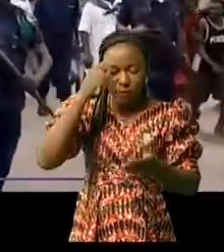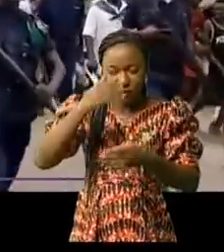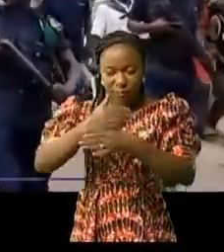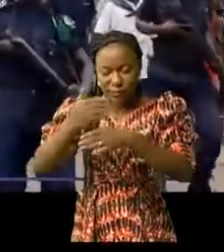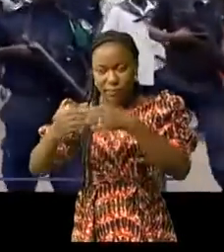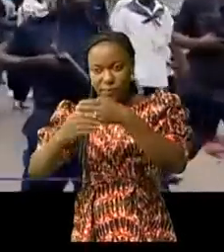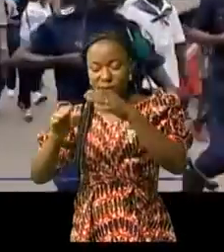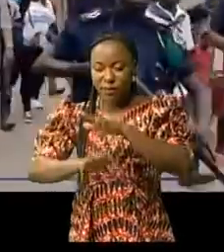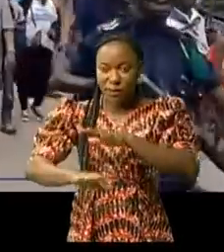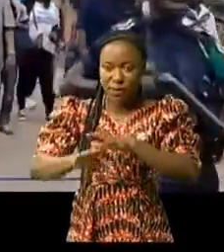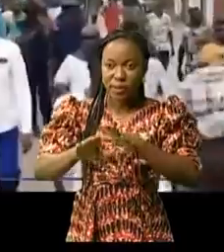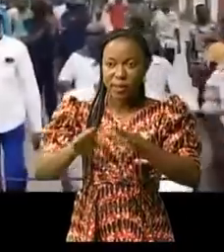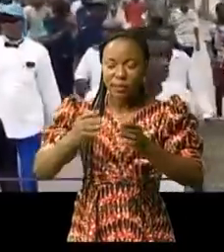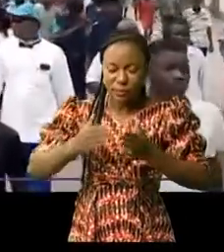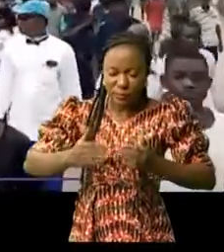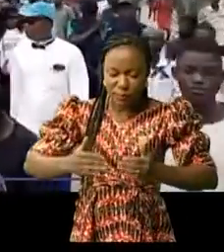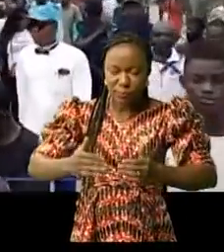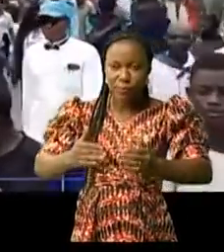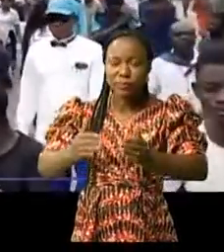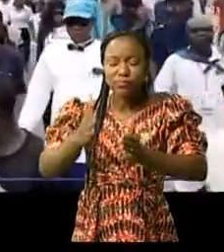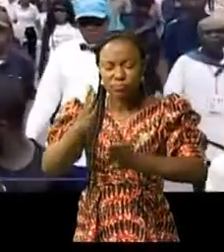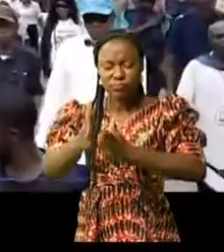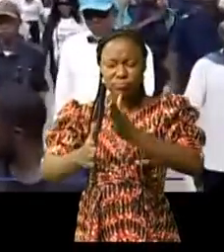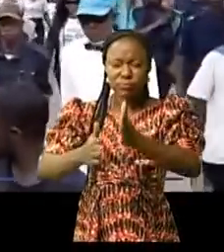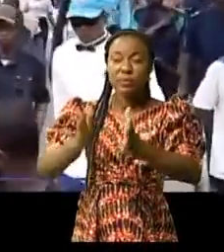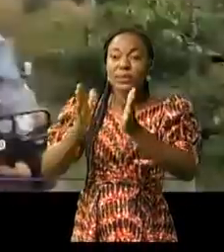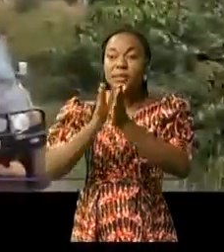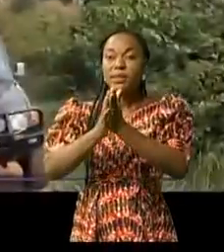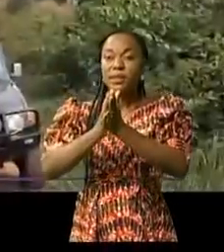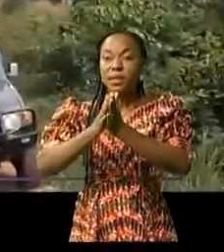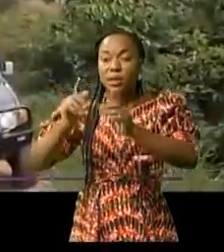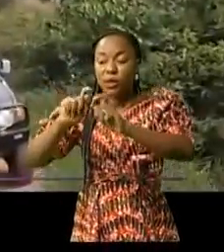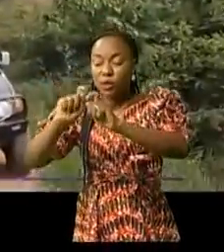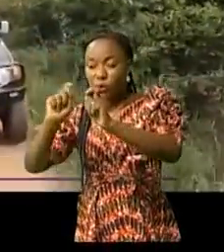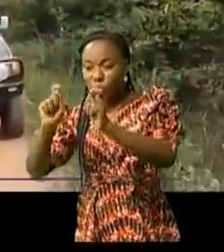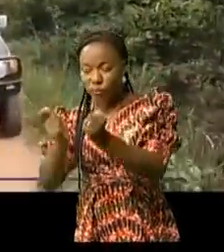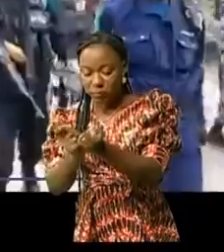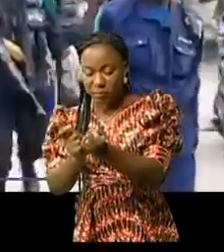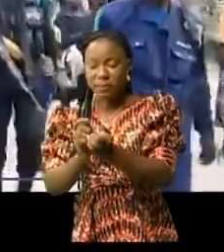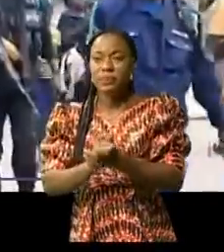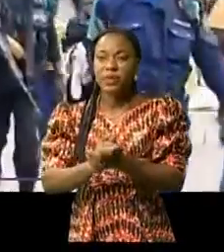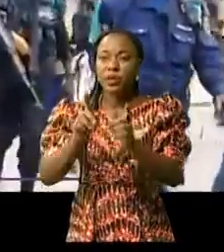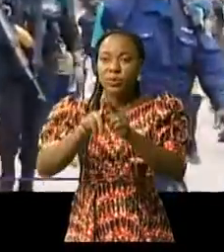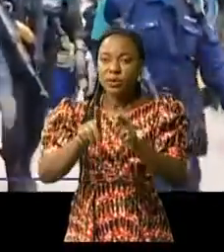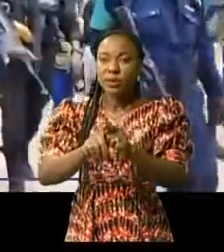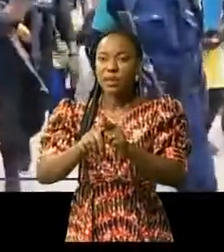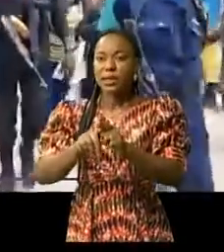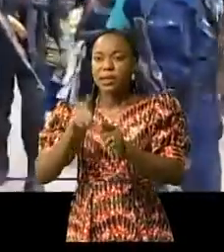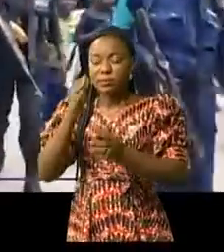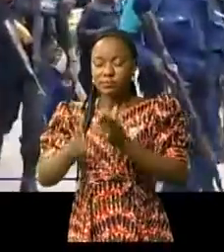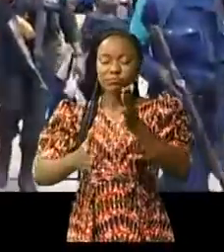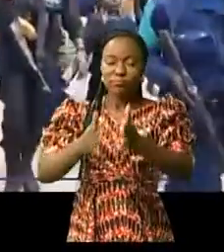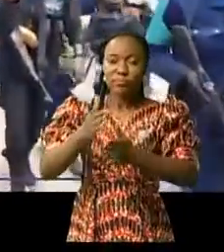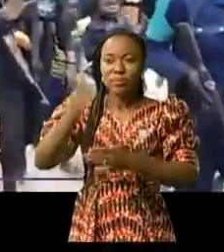base il a pu parcourir dix groupements si les onze qui compte le secteur des colossaux et d'ovations çà et là après de l'accueil